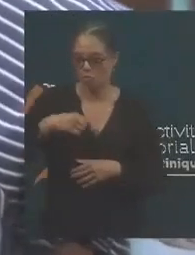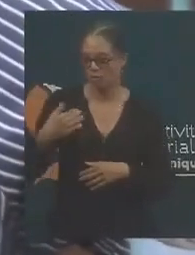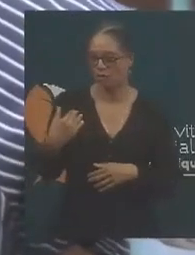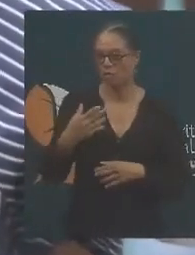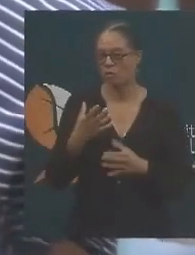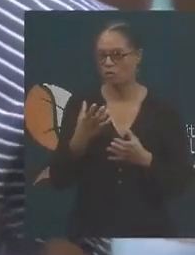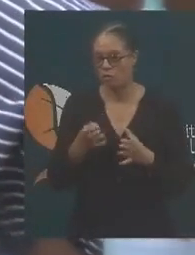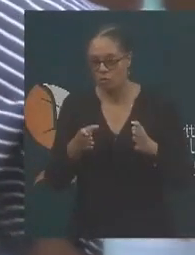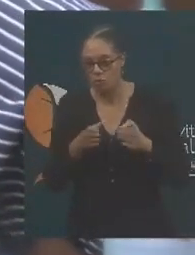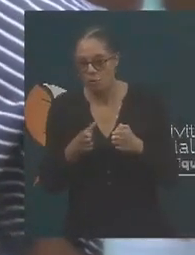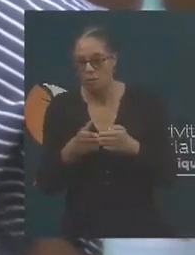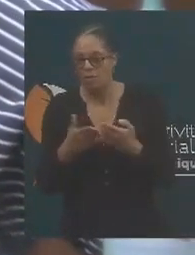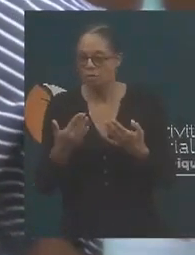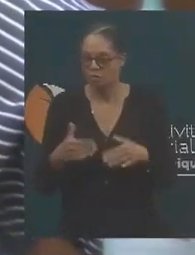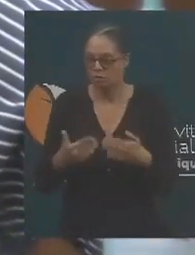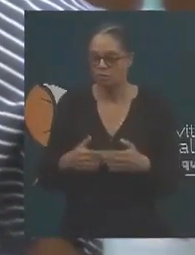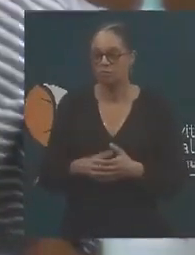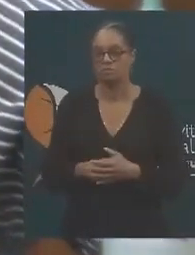demandé